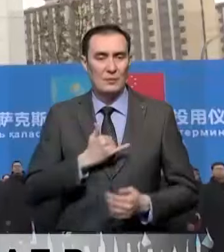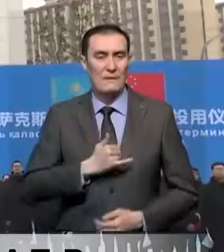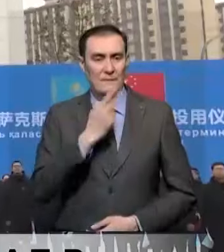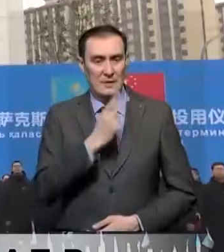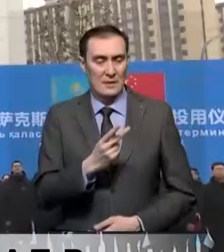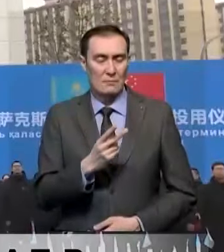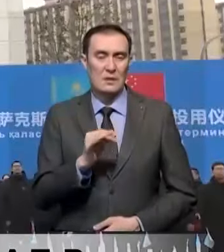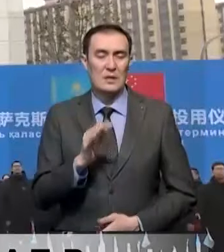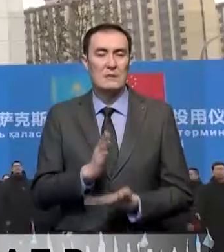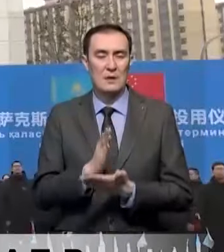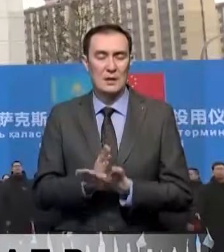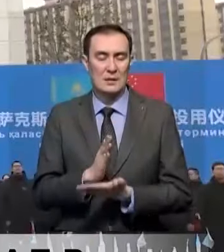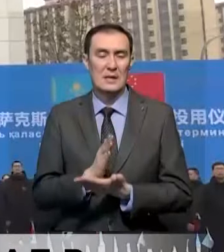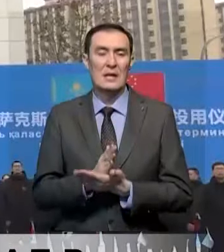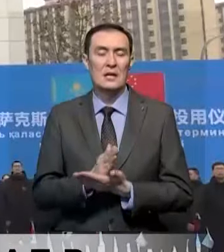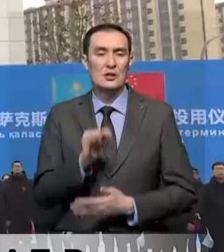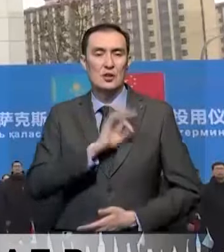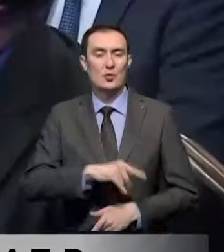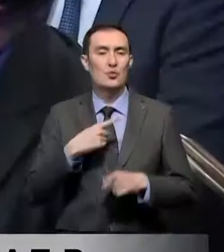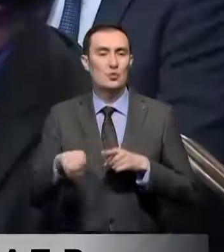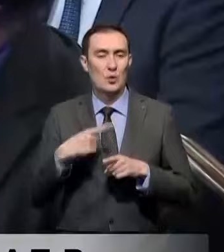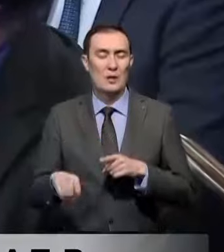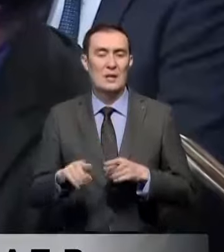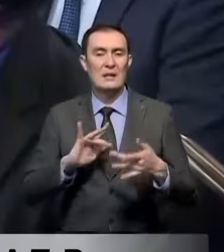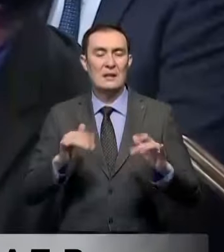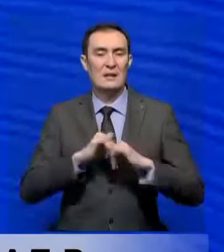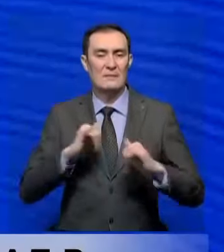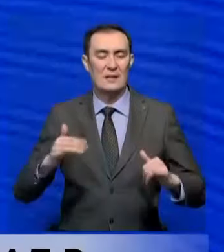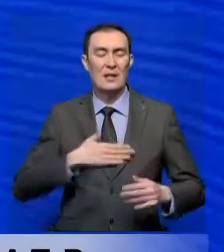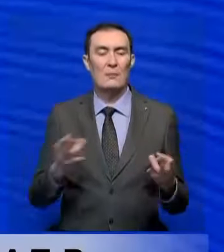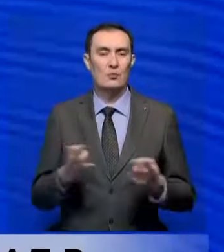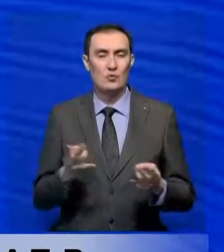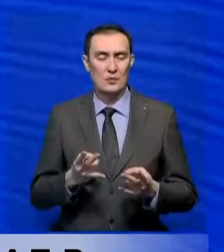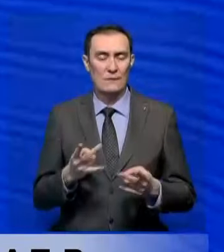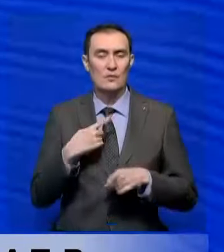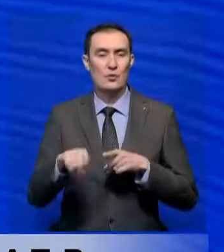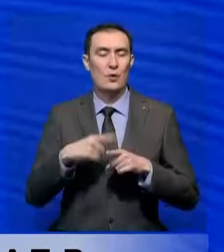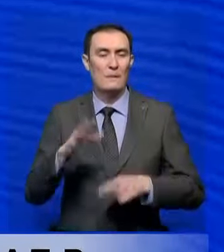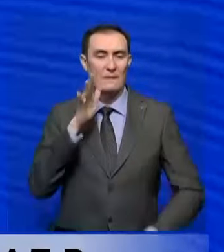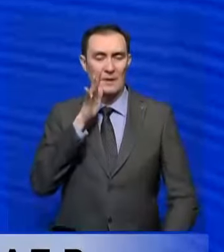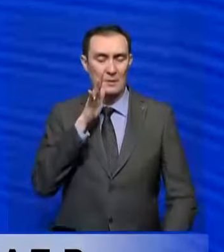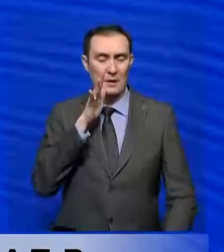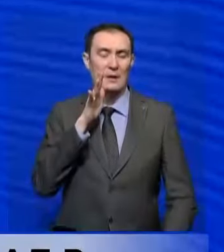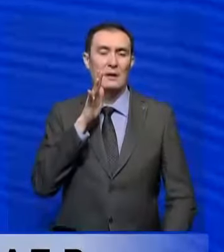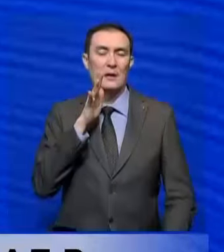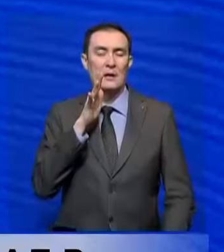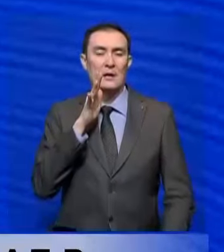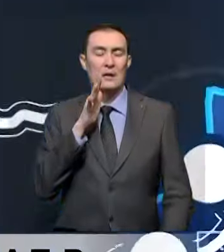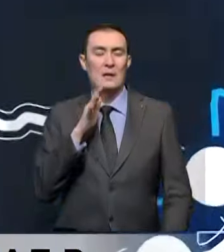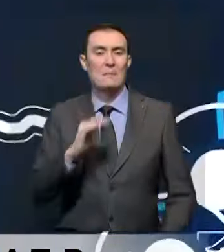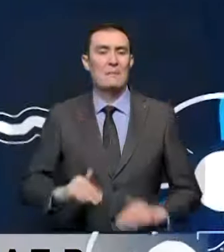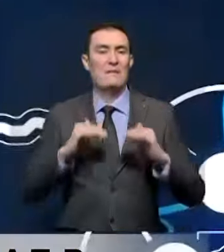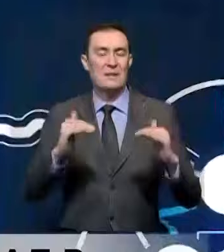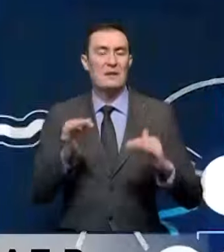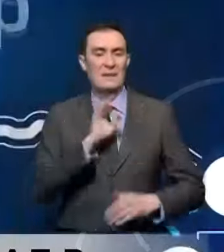увидели, уже имеется. За счет ускоренной цифровизации нам предстоит в самом ближайшем будущем значительно